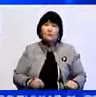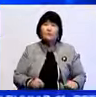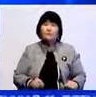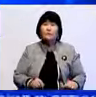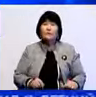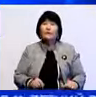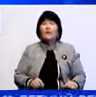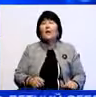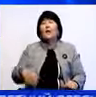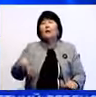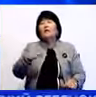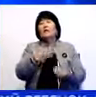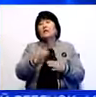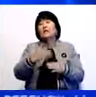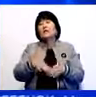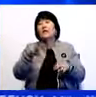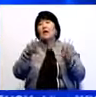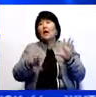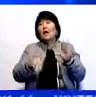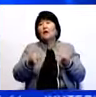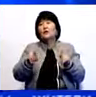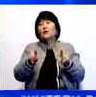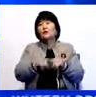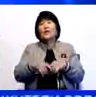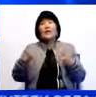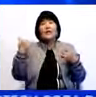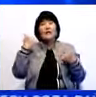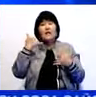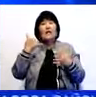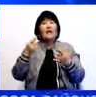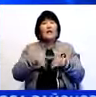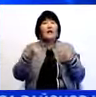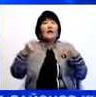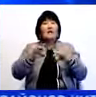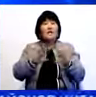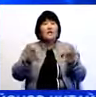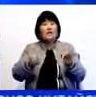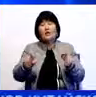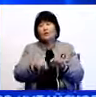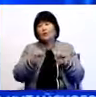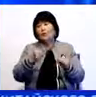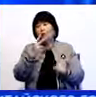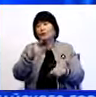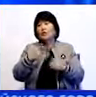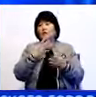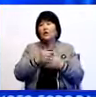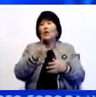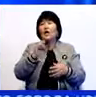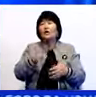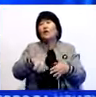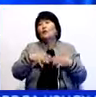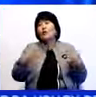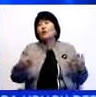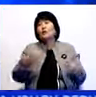в регионе частично отключена сеть аналогового телевещания и предоставлена возможность смотреть отечественные каналы в более